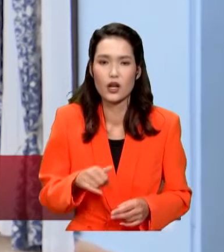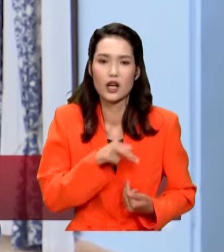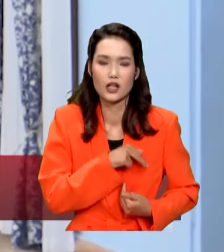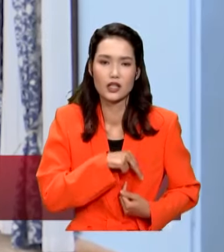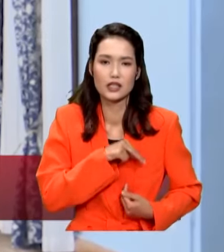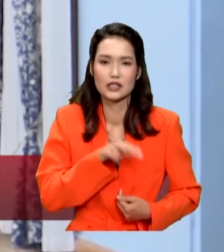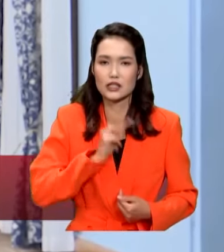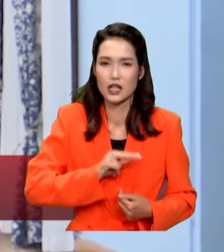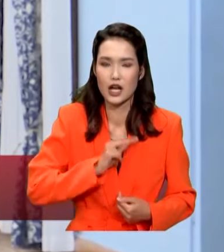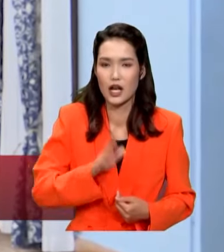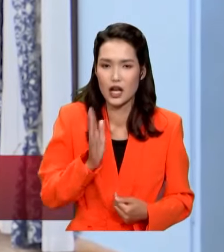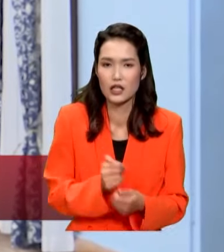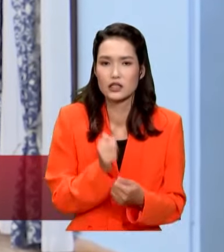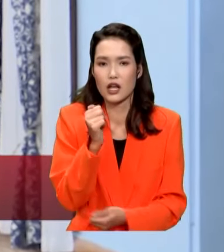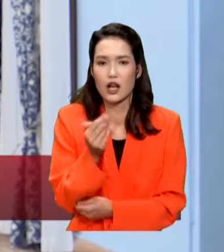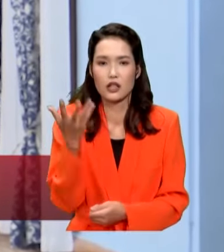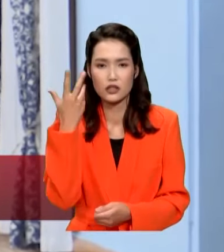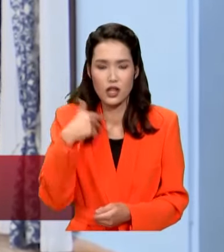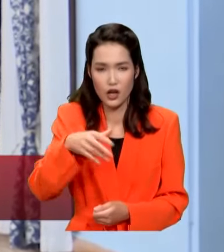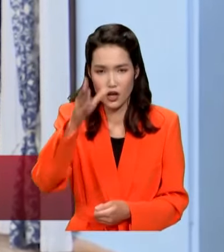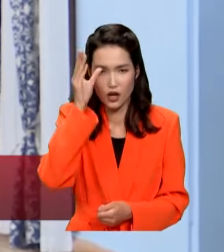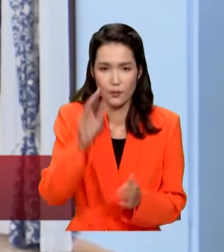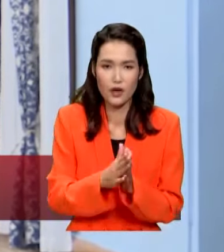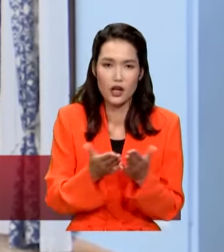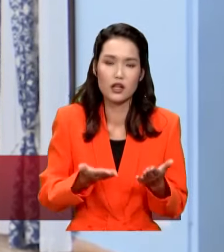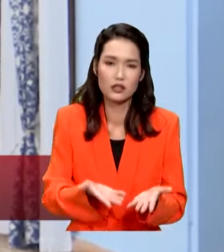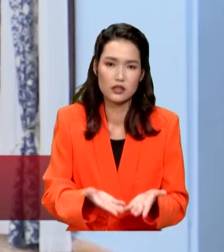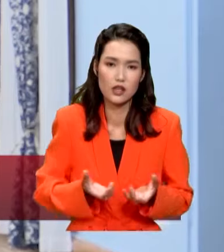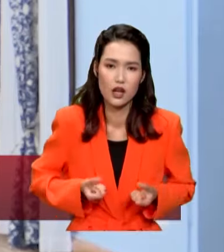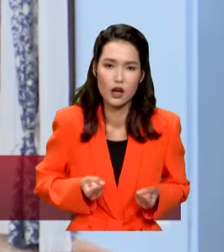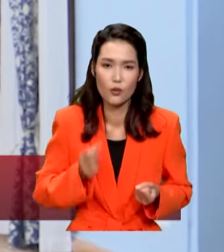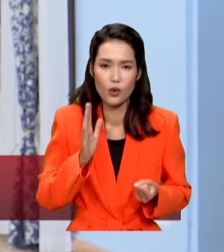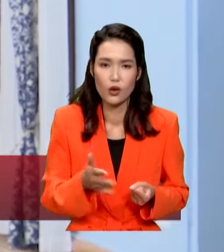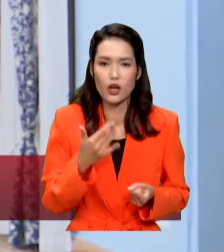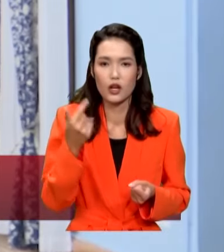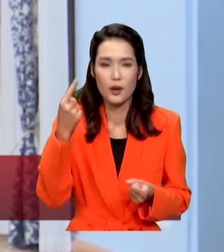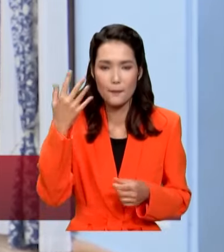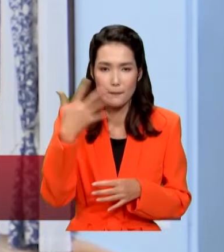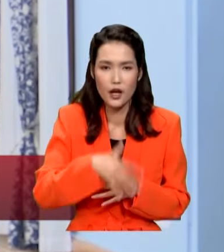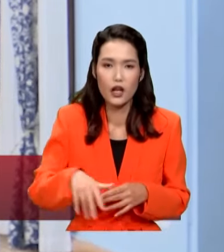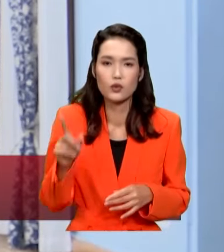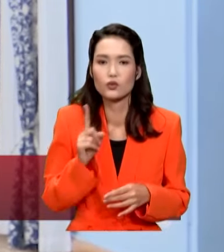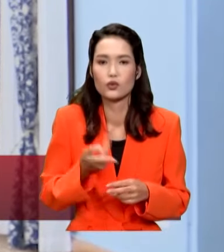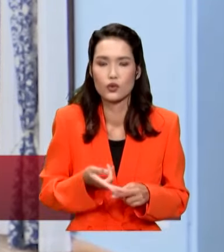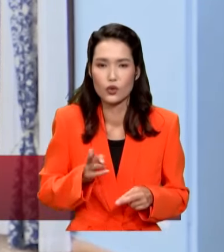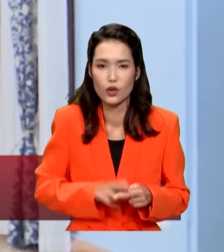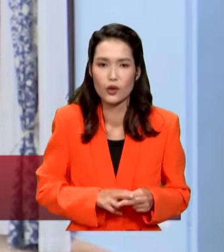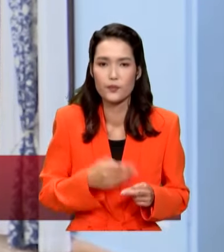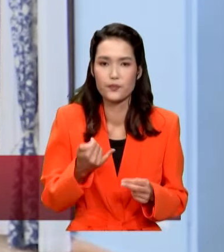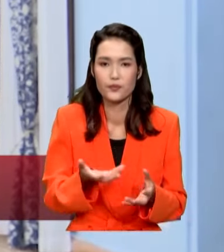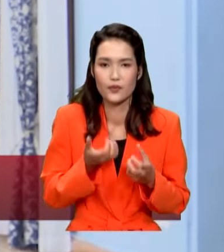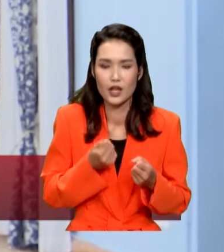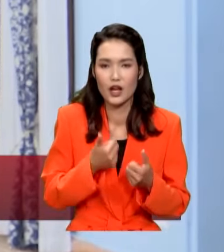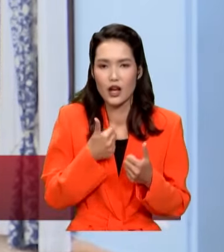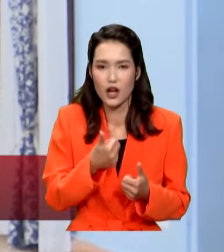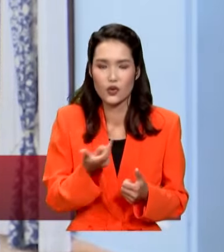есть. Работодатель, когда видит, что это диплом КБТУ, он понимает на самом деле, что он взял хорошего